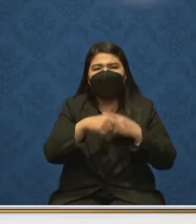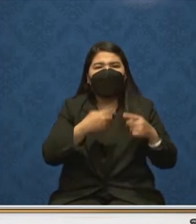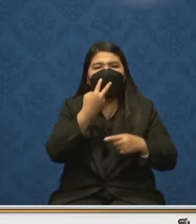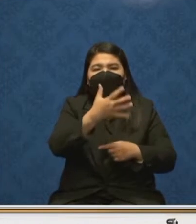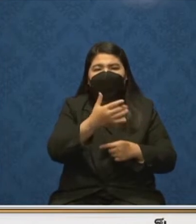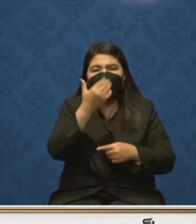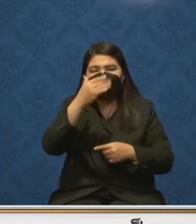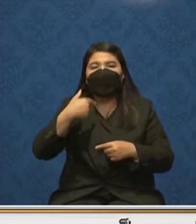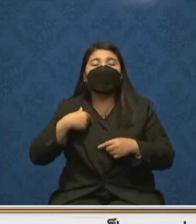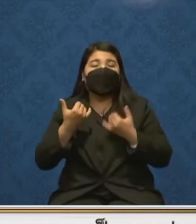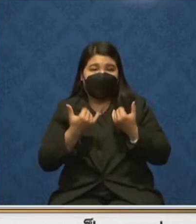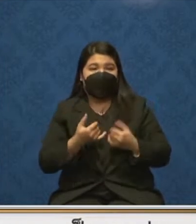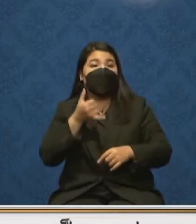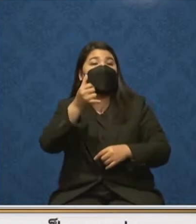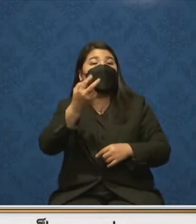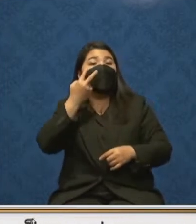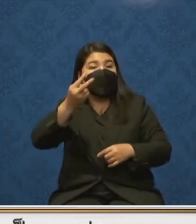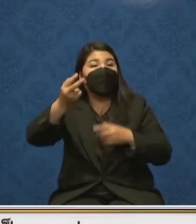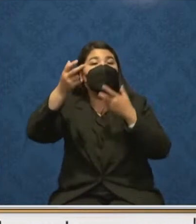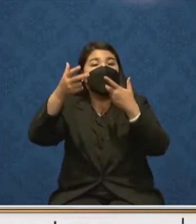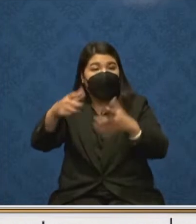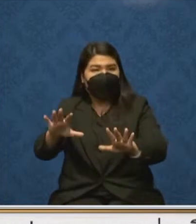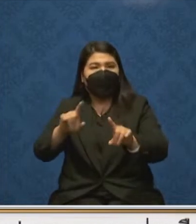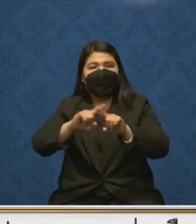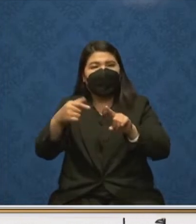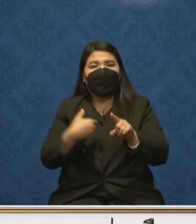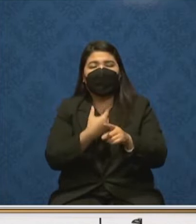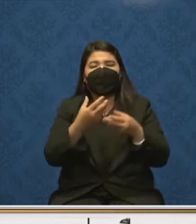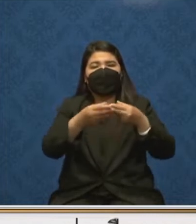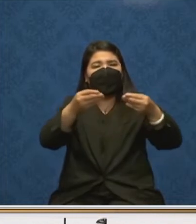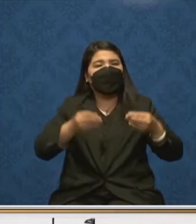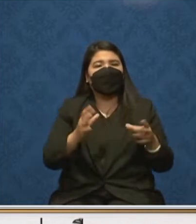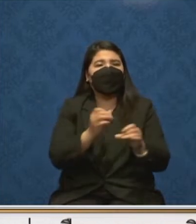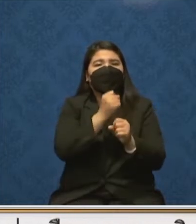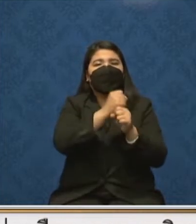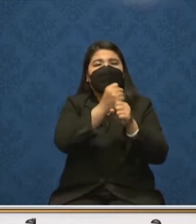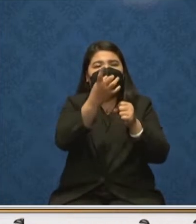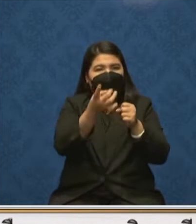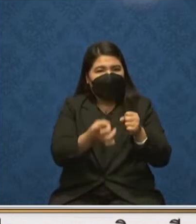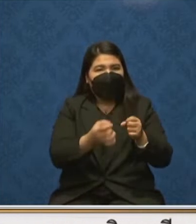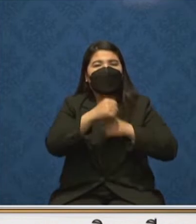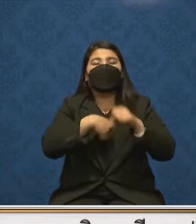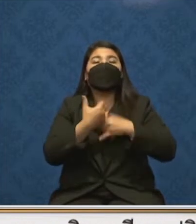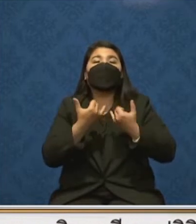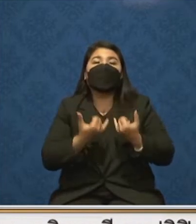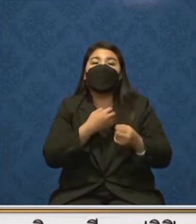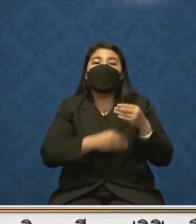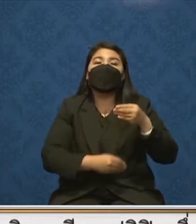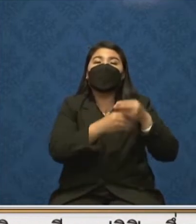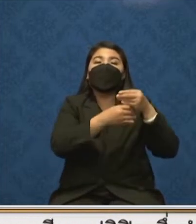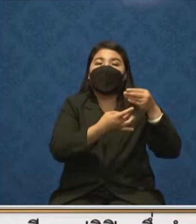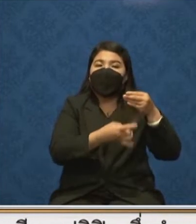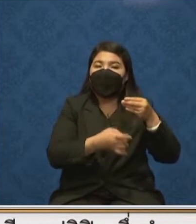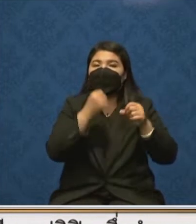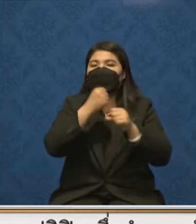แล้วค่ ก็เลยต้องผดหวงแบนี้ค่ะเวลาทใยมาพผลงานมีอะไรบ้างก็ชอบพดแค่ว่าปีนี้มีอะไรเพิ่มปีนี้ทำอะไรบ้